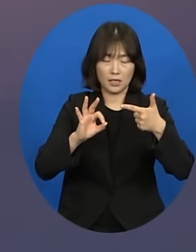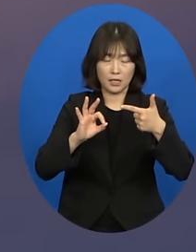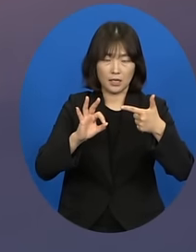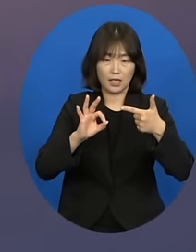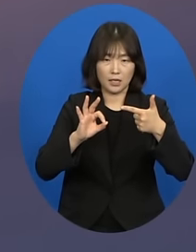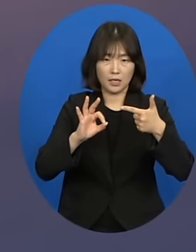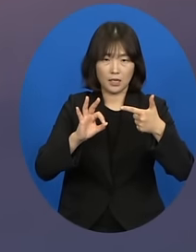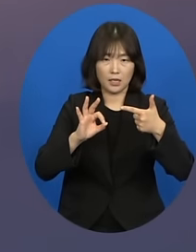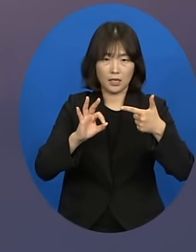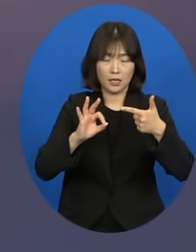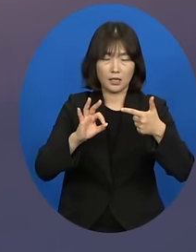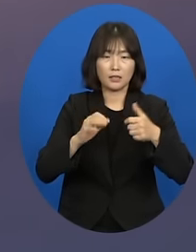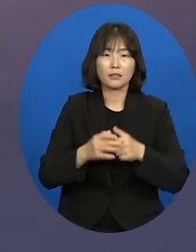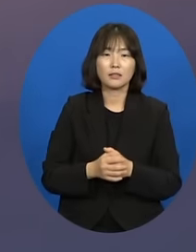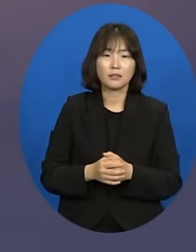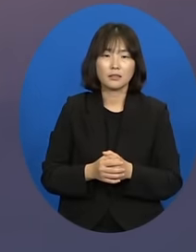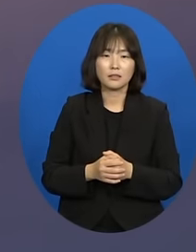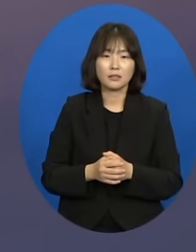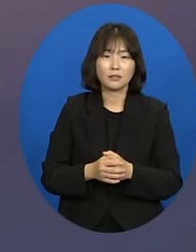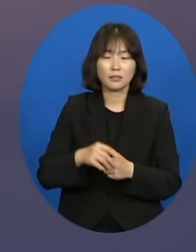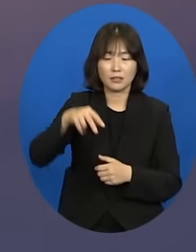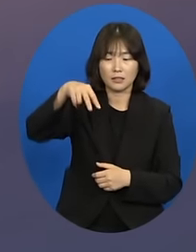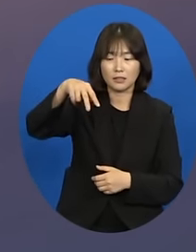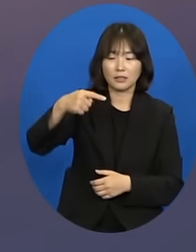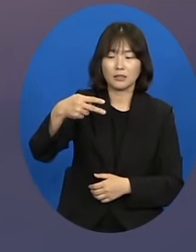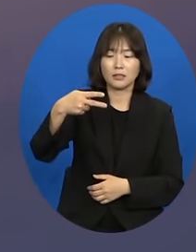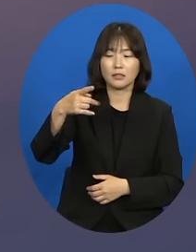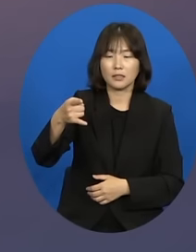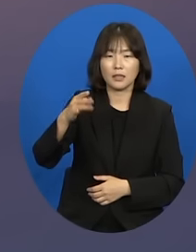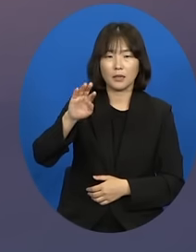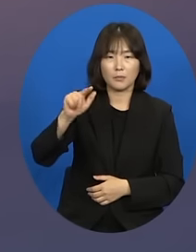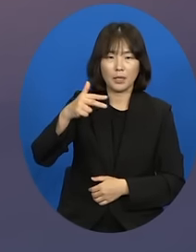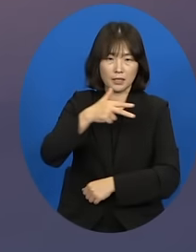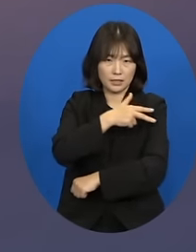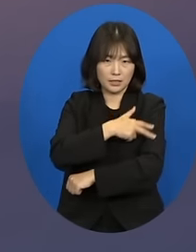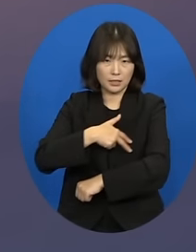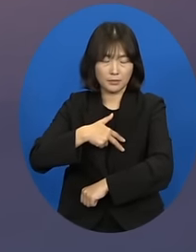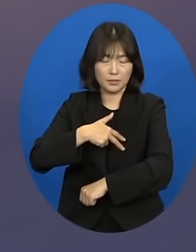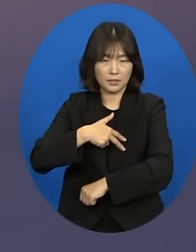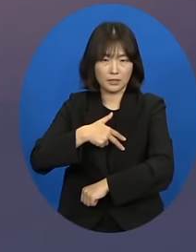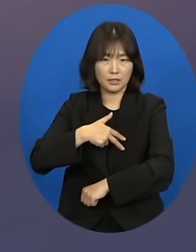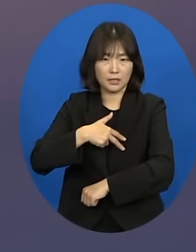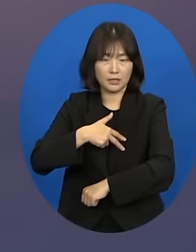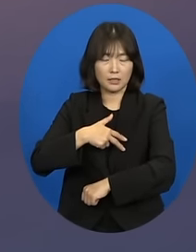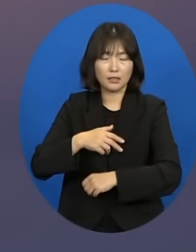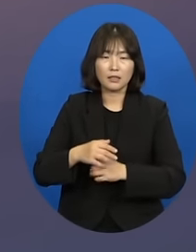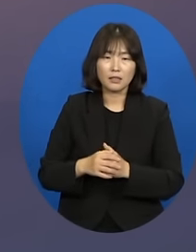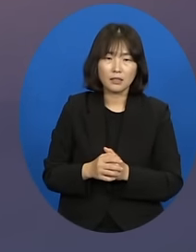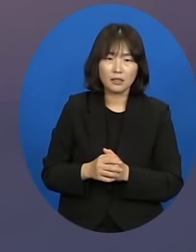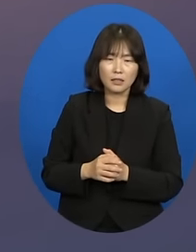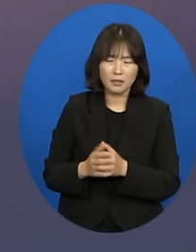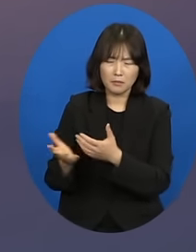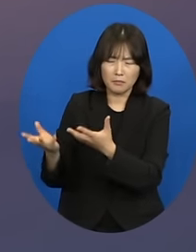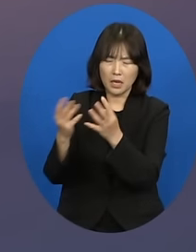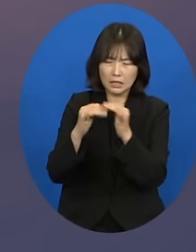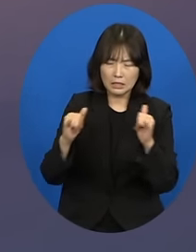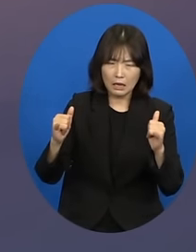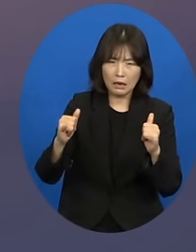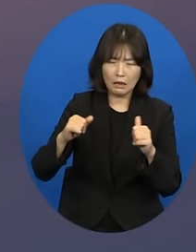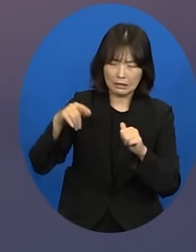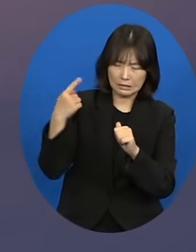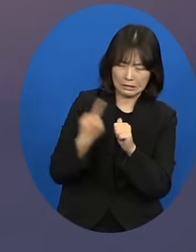스데반 집사님이 그 많은 사람들의 모함과 모욕과